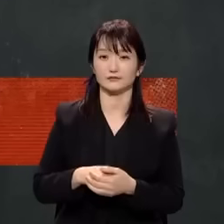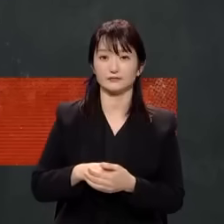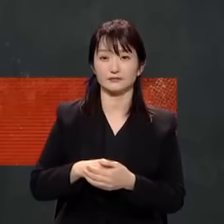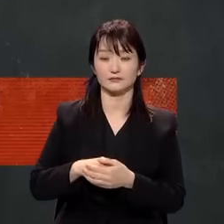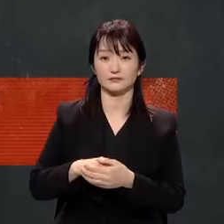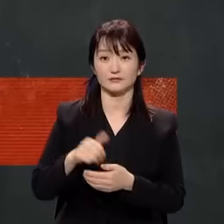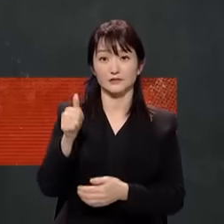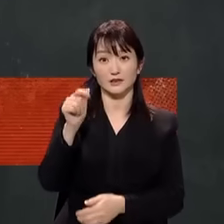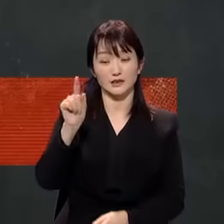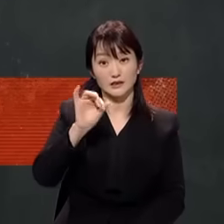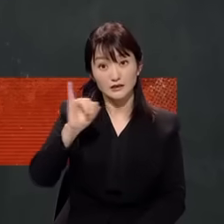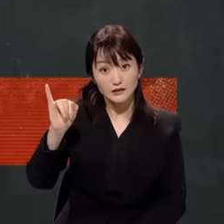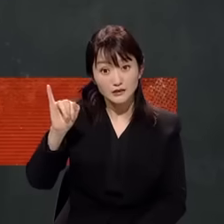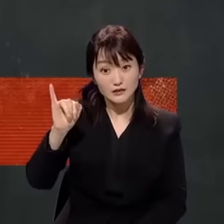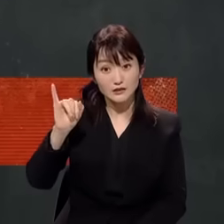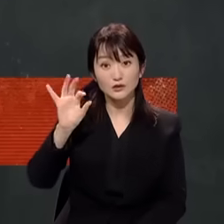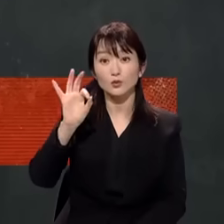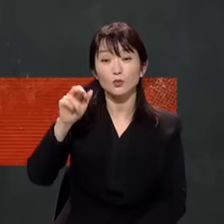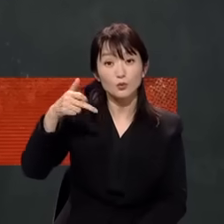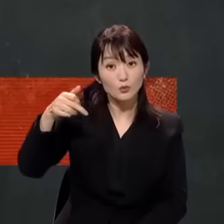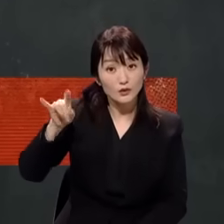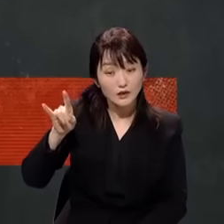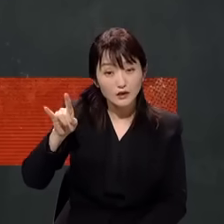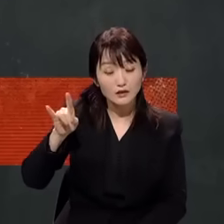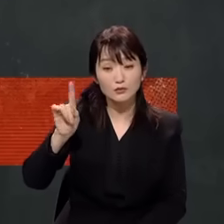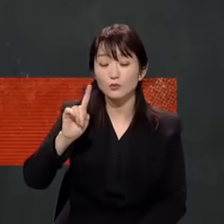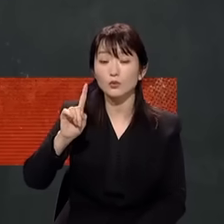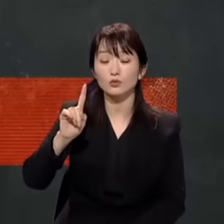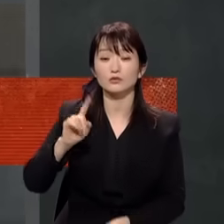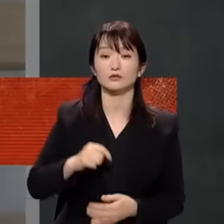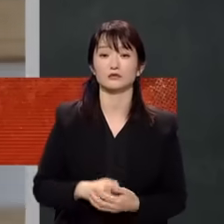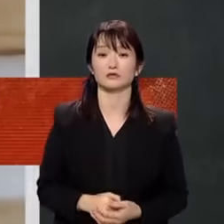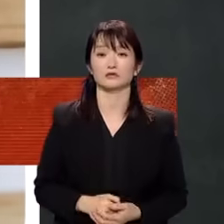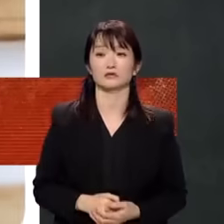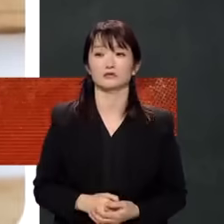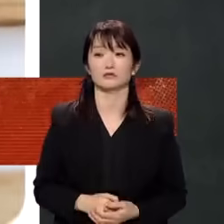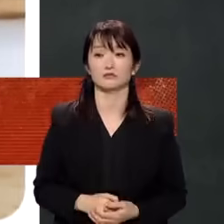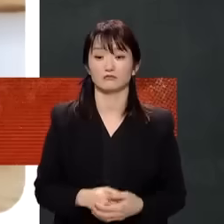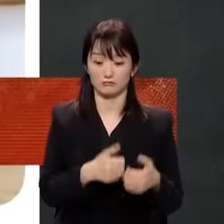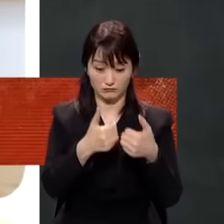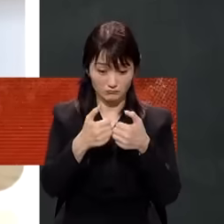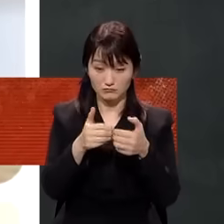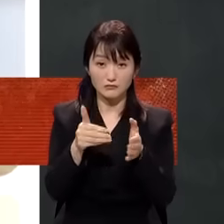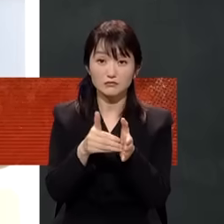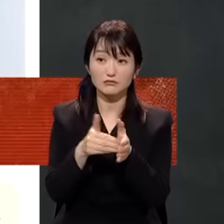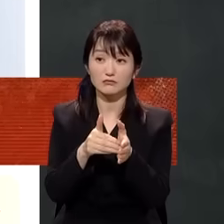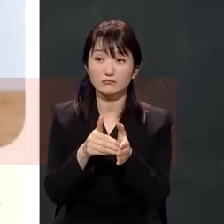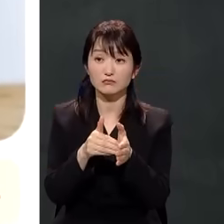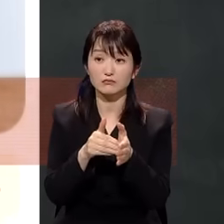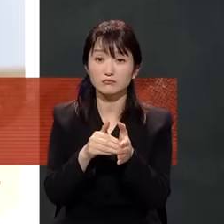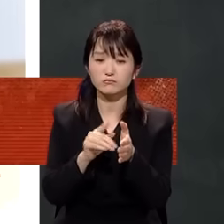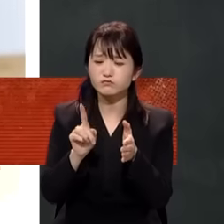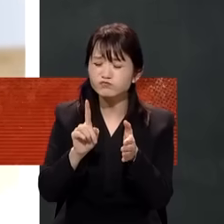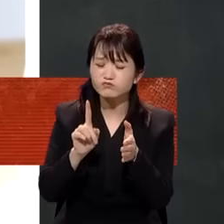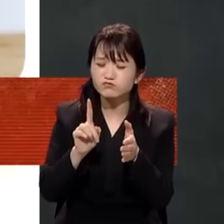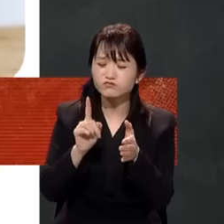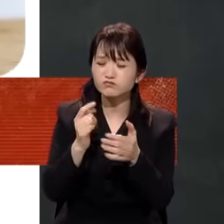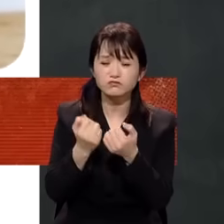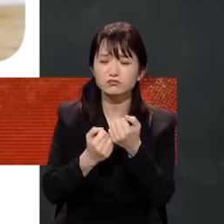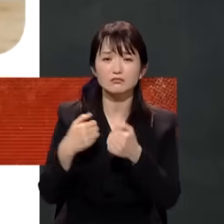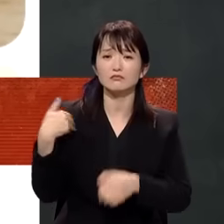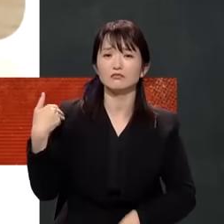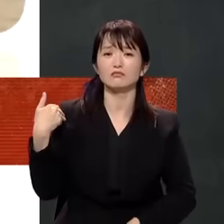그리고 땡이랍니다. 끝이에요. 뭐가 하이고 뭐가 오케이, 그리고 상담이 그냥 끝나버렸답니다. 이거 어떻게 뭐라고 설명을 해요?